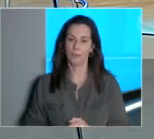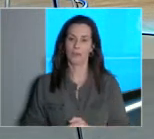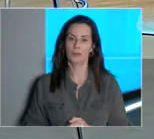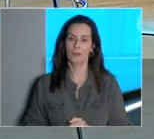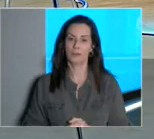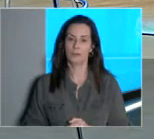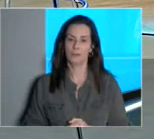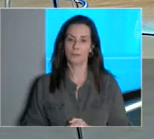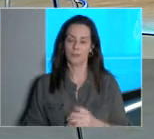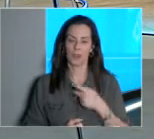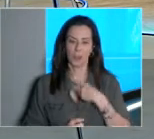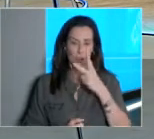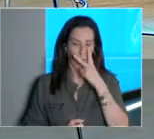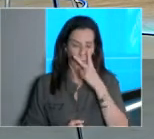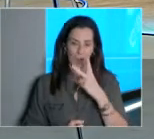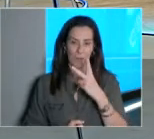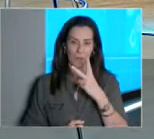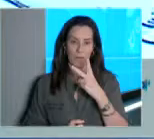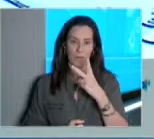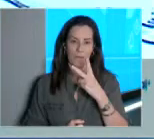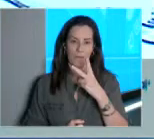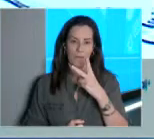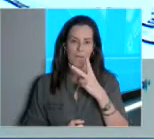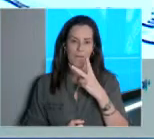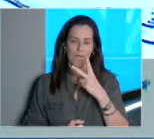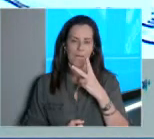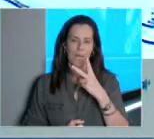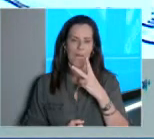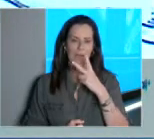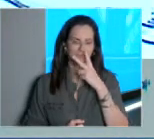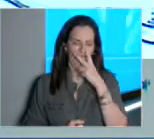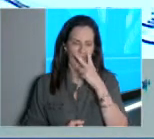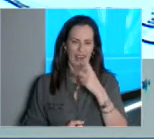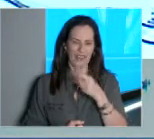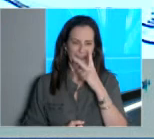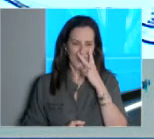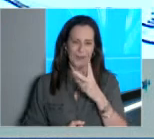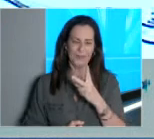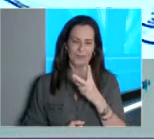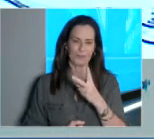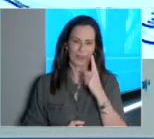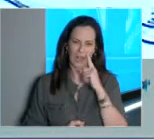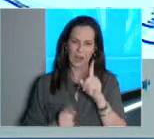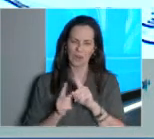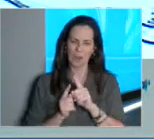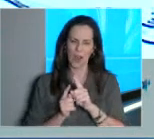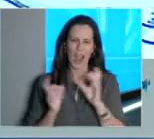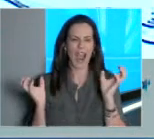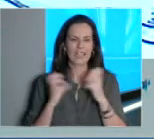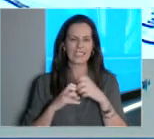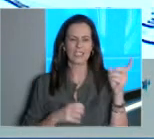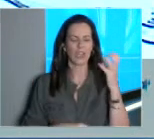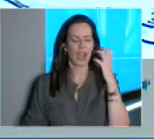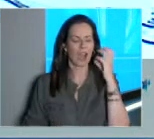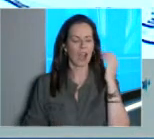העיתון, אנחנו רואים את סוג האזיקים, סוג של, נראה כמו אזיקים של